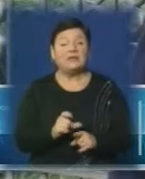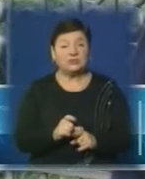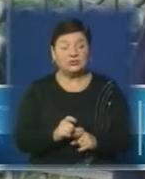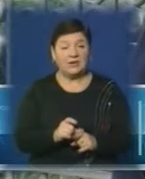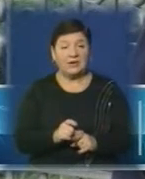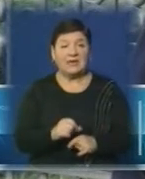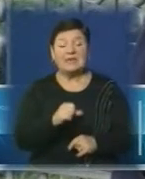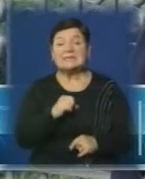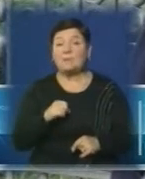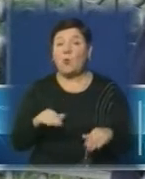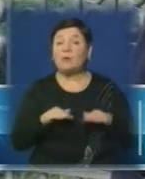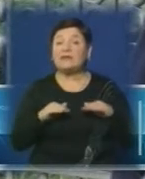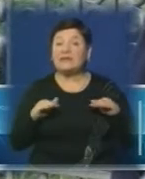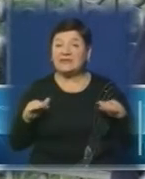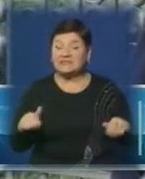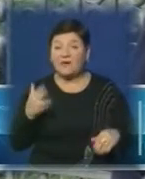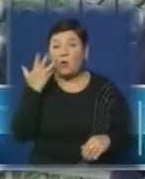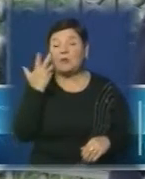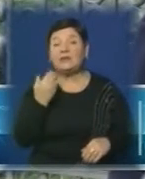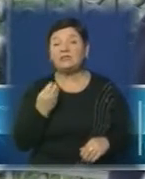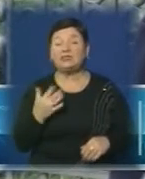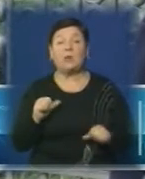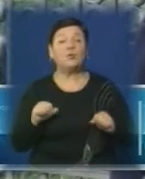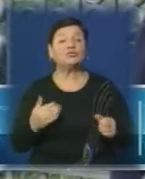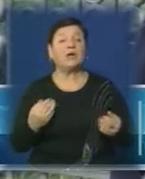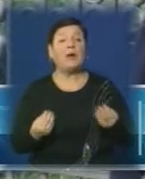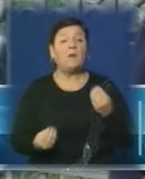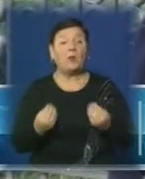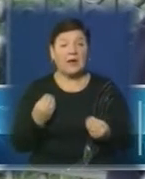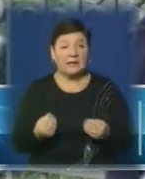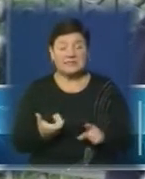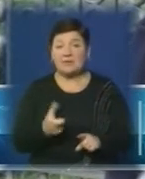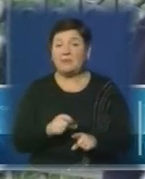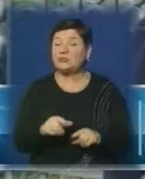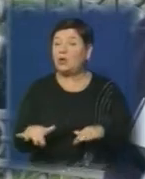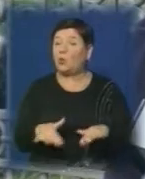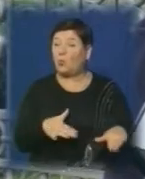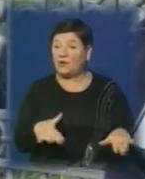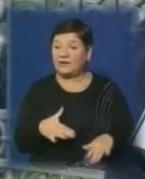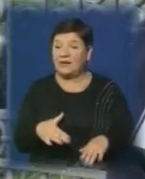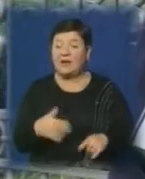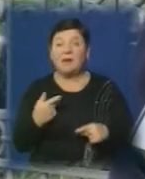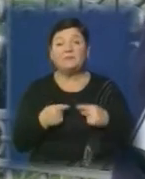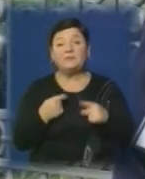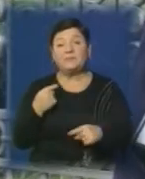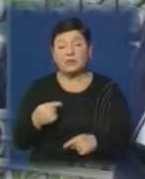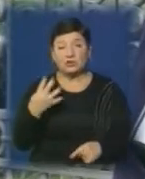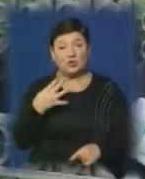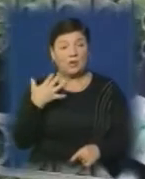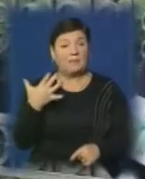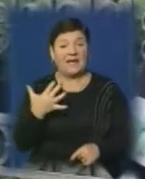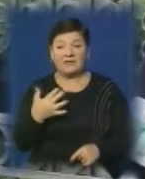того самого дитинства, коли він може більше погратися ще, він може більше рухатись, він не мусить сидіти постійно, там 45